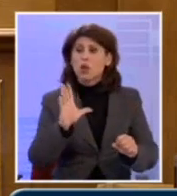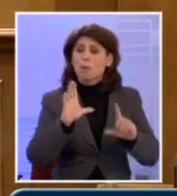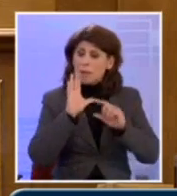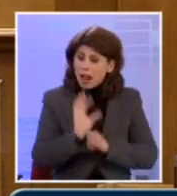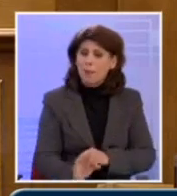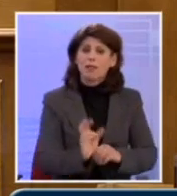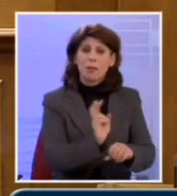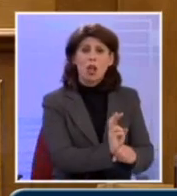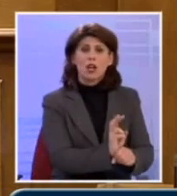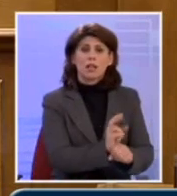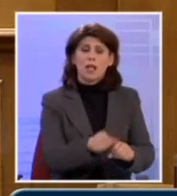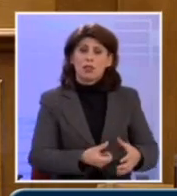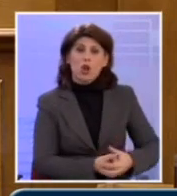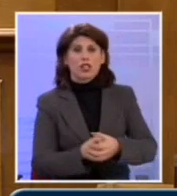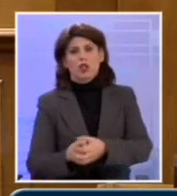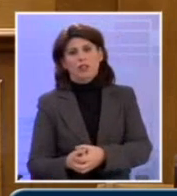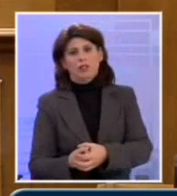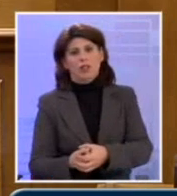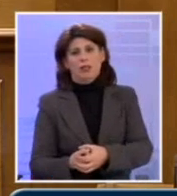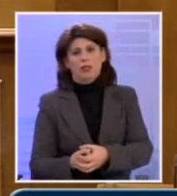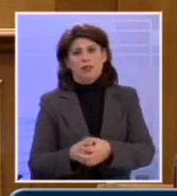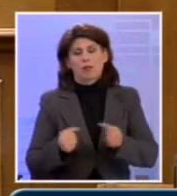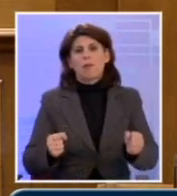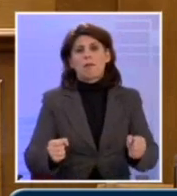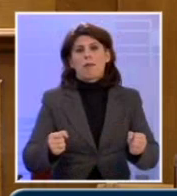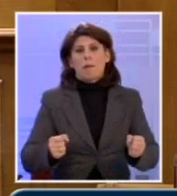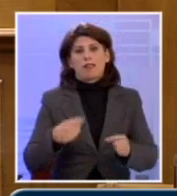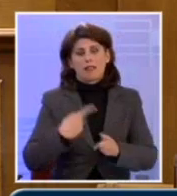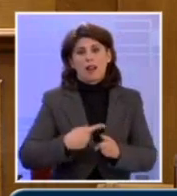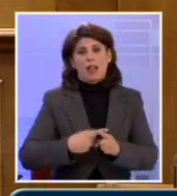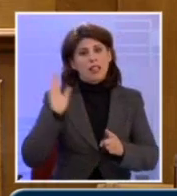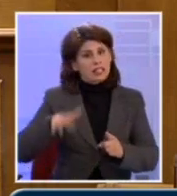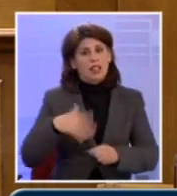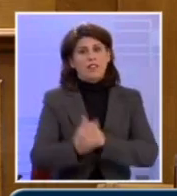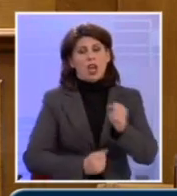πλεονάσματα, ήταν η λιτότητα που ταλάνισε τη χώρα τα τελευταία χρόνια.